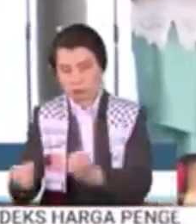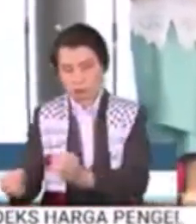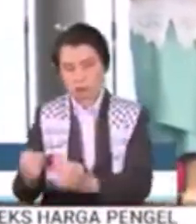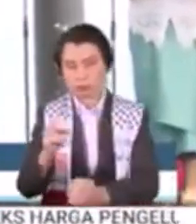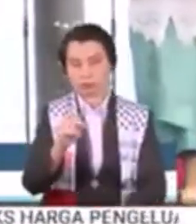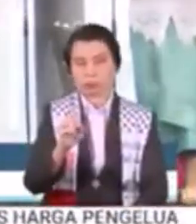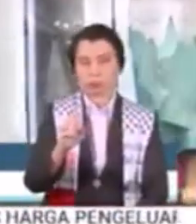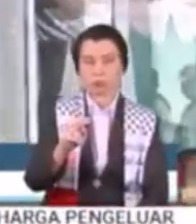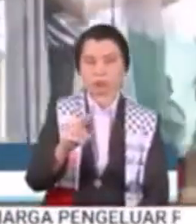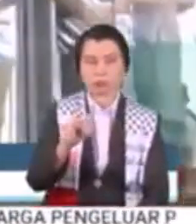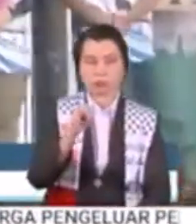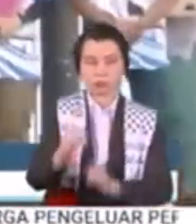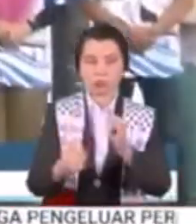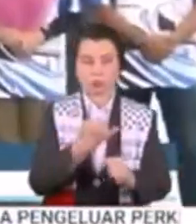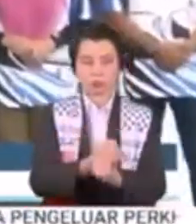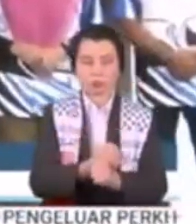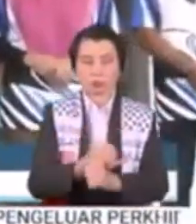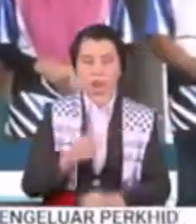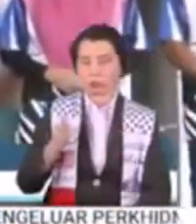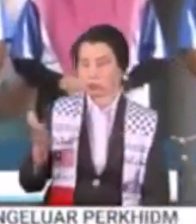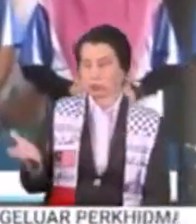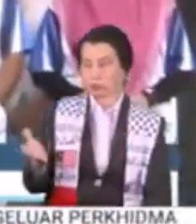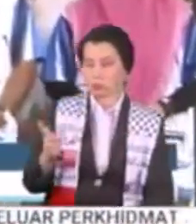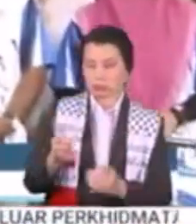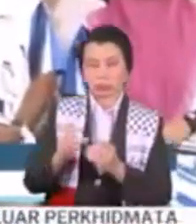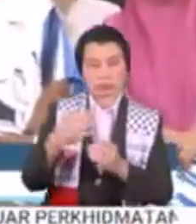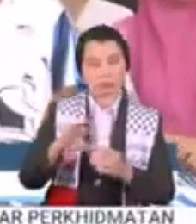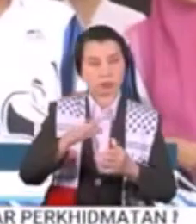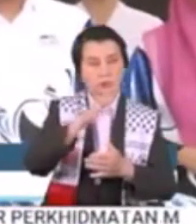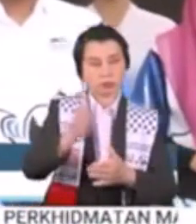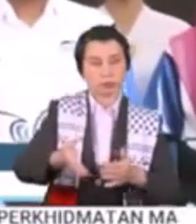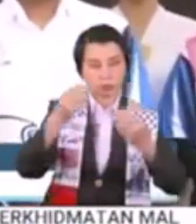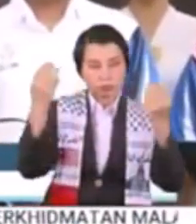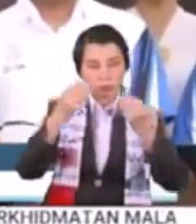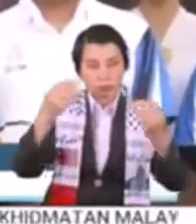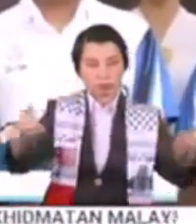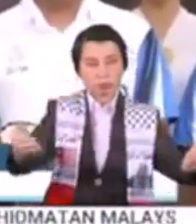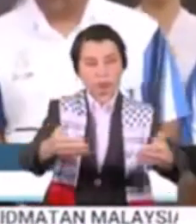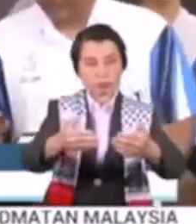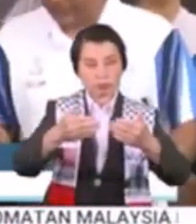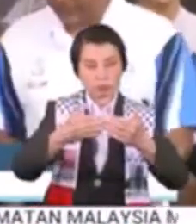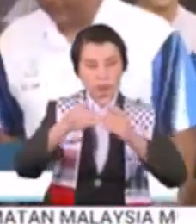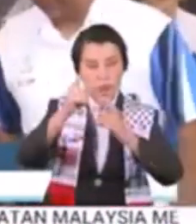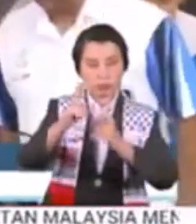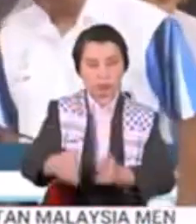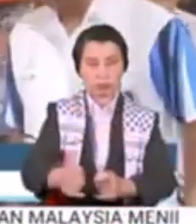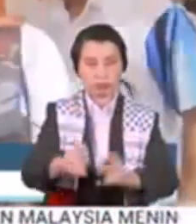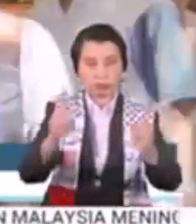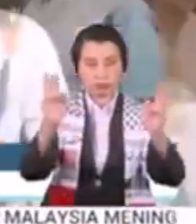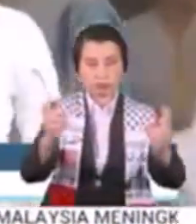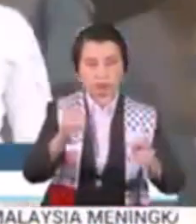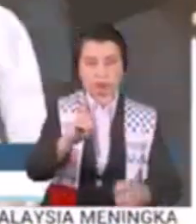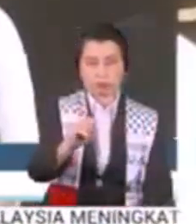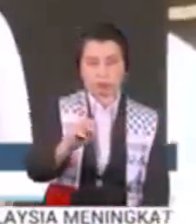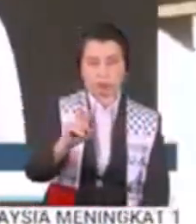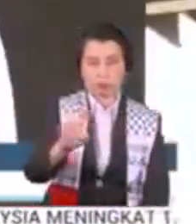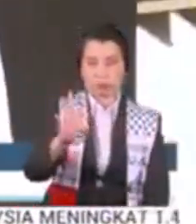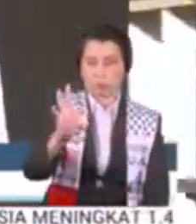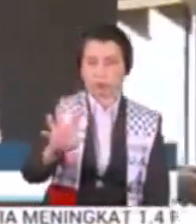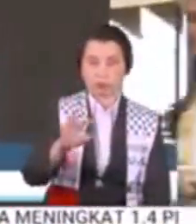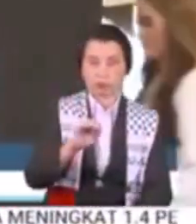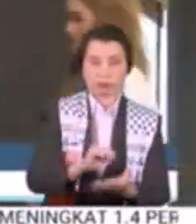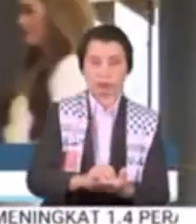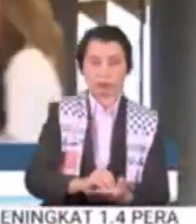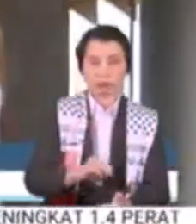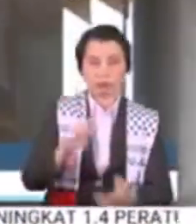Kenu Antarabangsa. Kamarudin ditemui selepas menyempurnakan majlis penutup dan penyampaian hadiah POPIC 2023 di